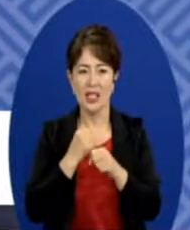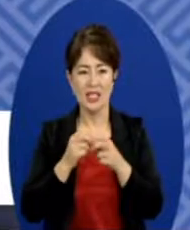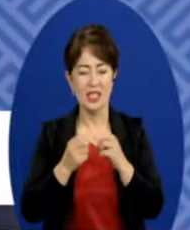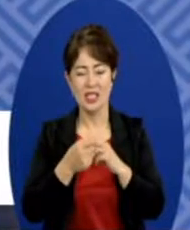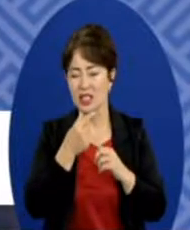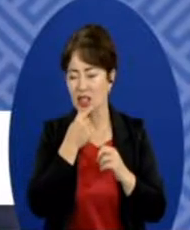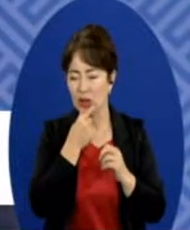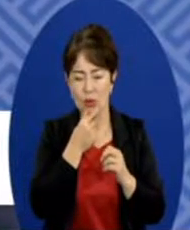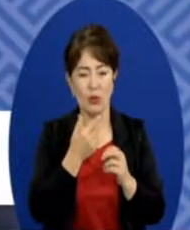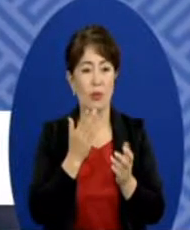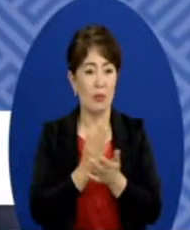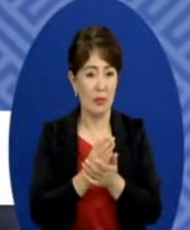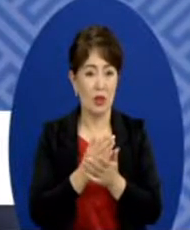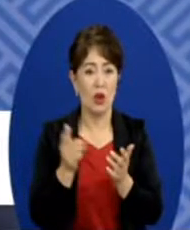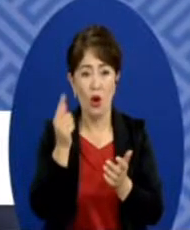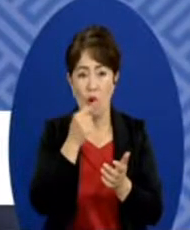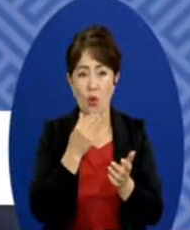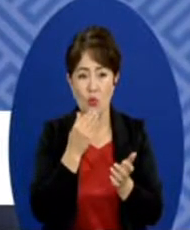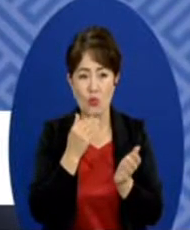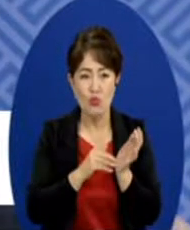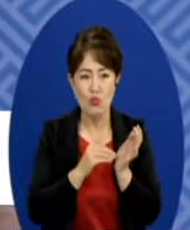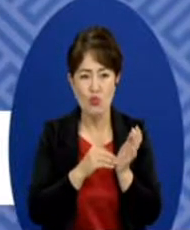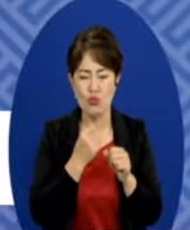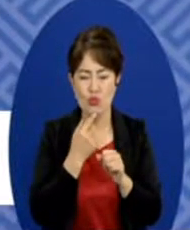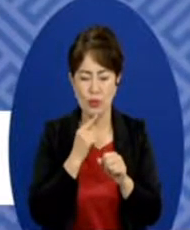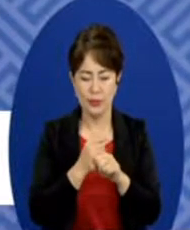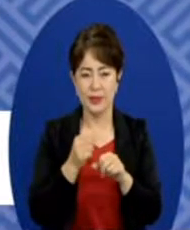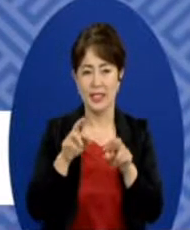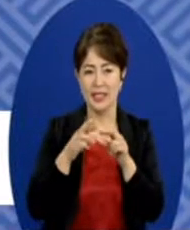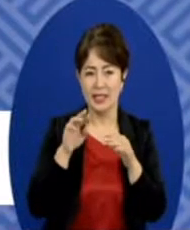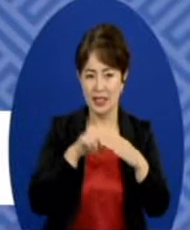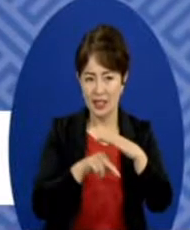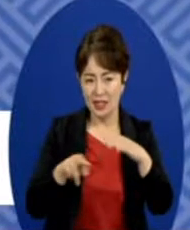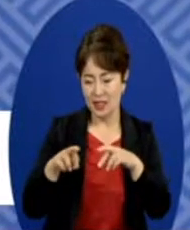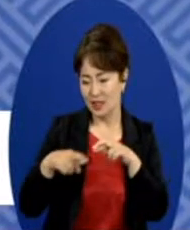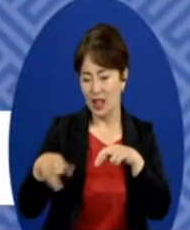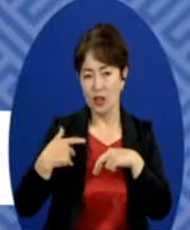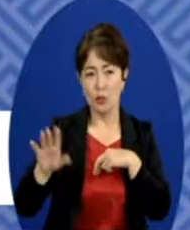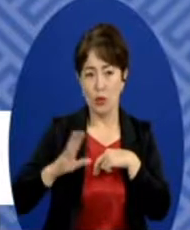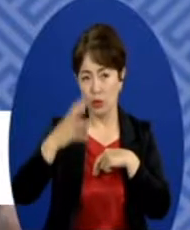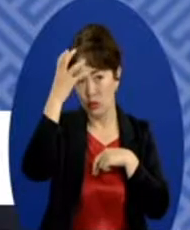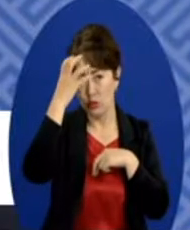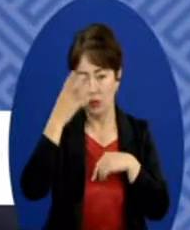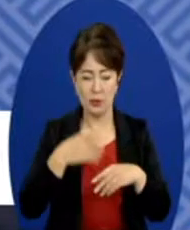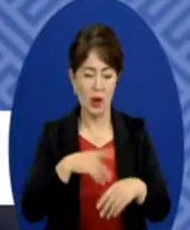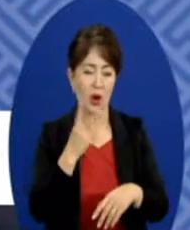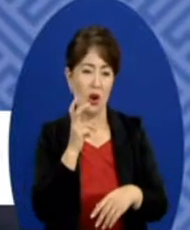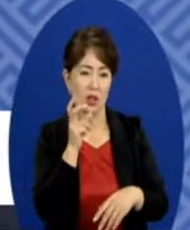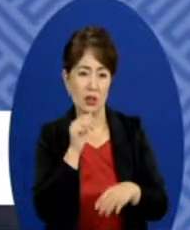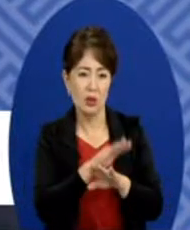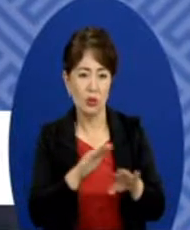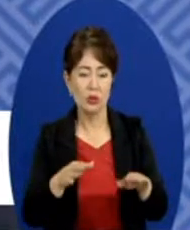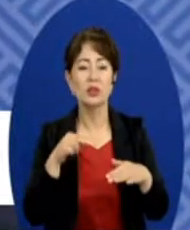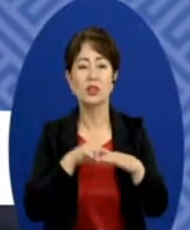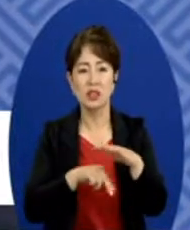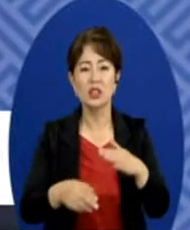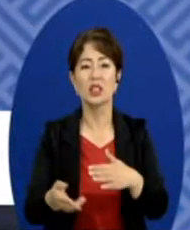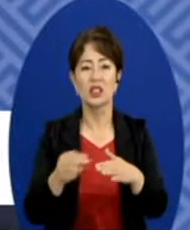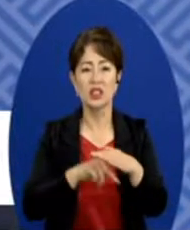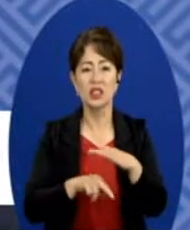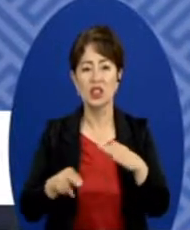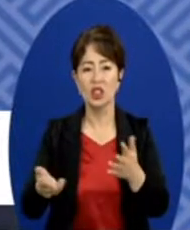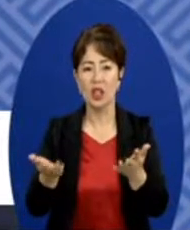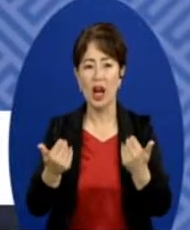нь хомсдолтой байна л да. Тэгэхээр энийг цэцэрлэгт хамруулах ёстой. Одоо ялварлал бий болгож болохгүй төрөөс 2 настай хүүхдүүдийг цэцэрлэгт